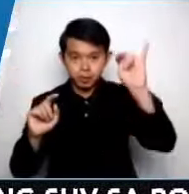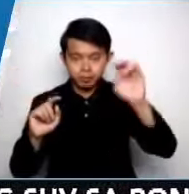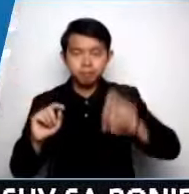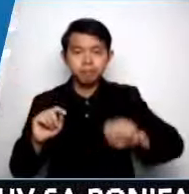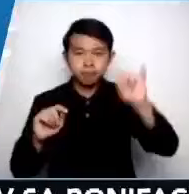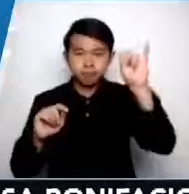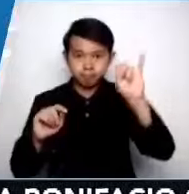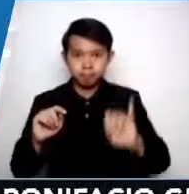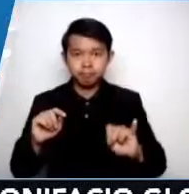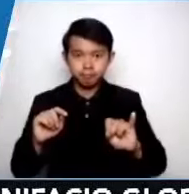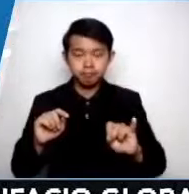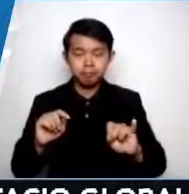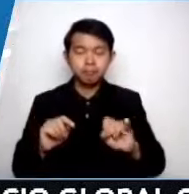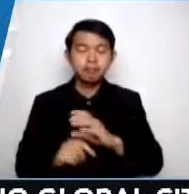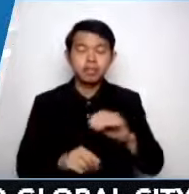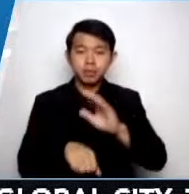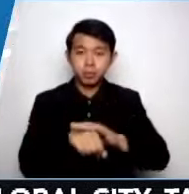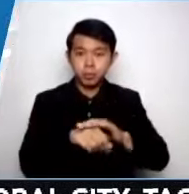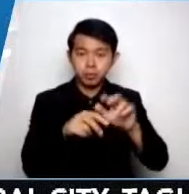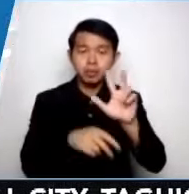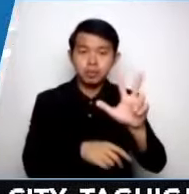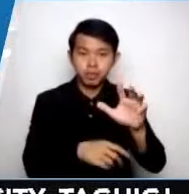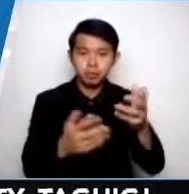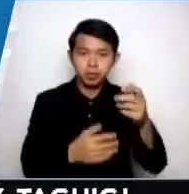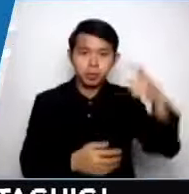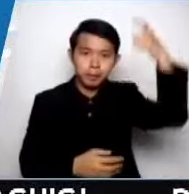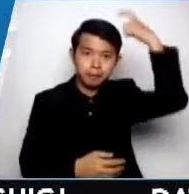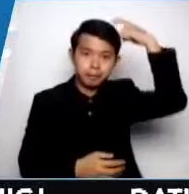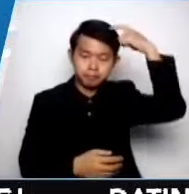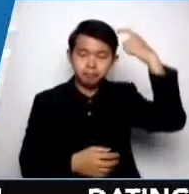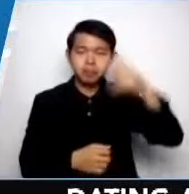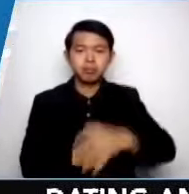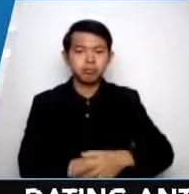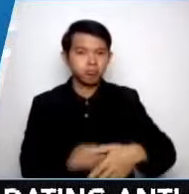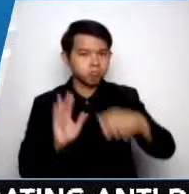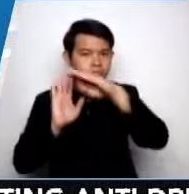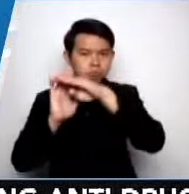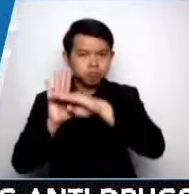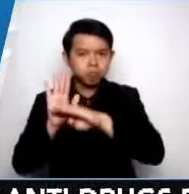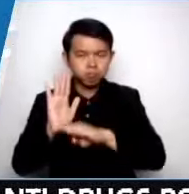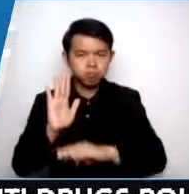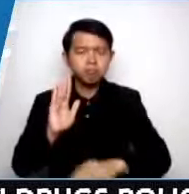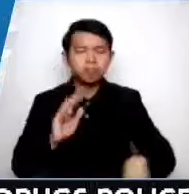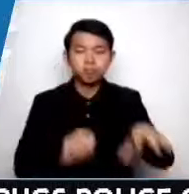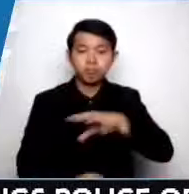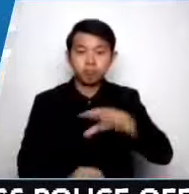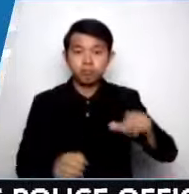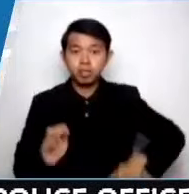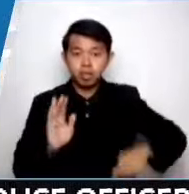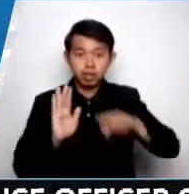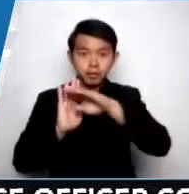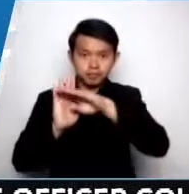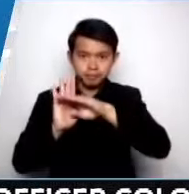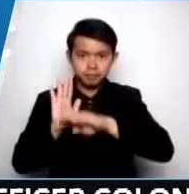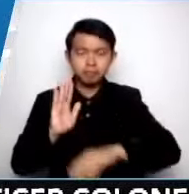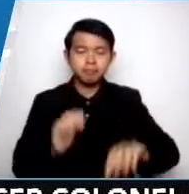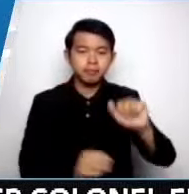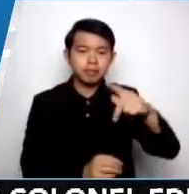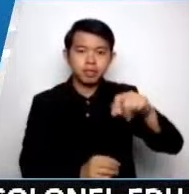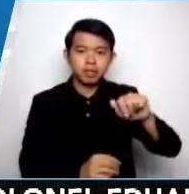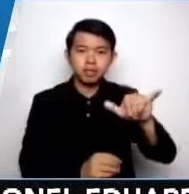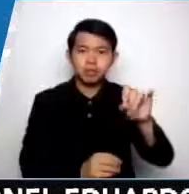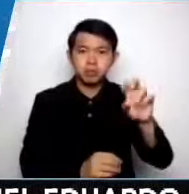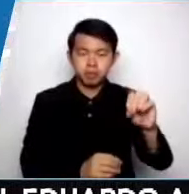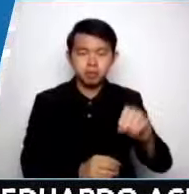signal number 3 naman sa Batanes, rest of Babuyan Islands, rest of Cagayan, rest of Apayao, northern portion ng Kalinga,